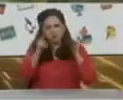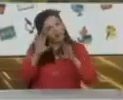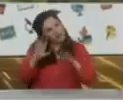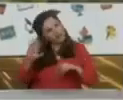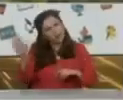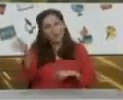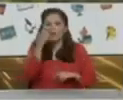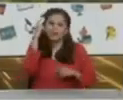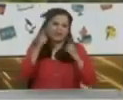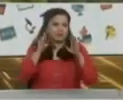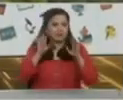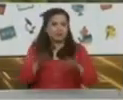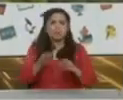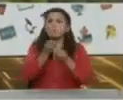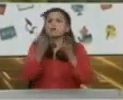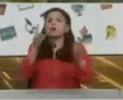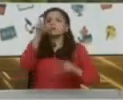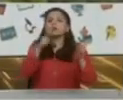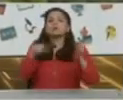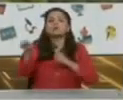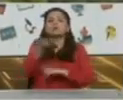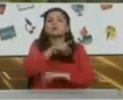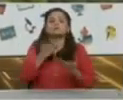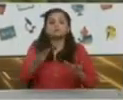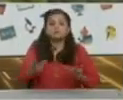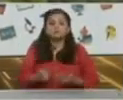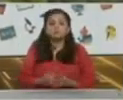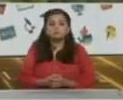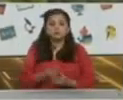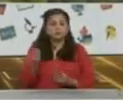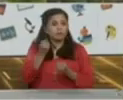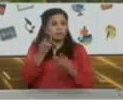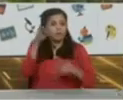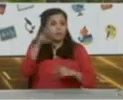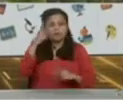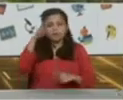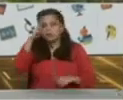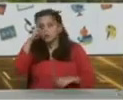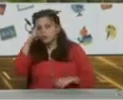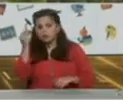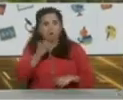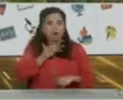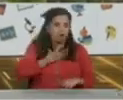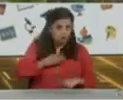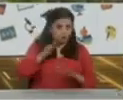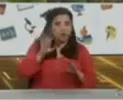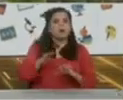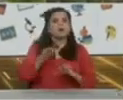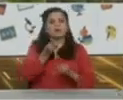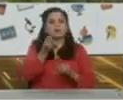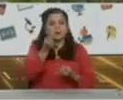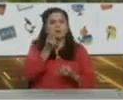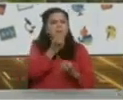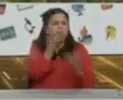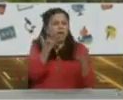बहुतों के लिए ये सवाल चिंता और निराशा फैलाने वाला हो सकता